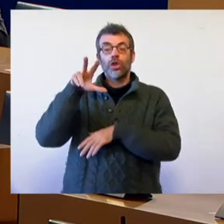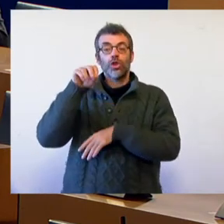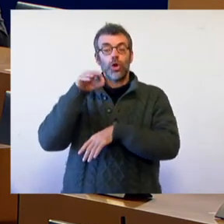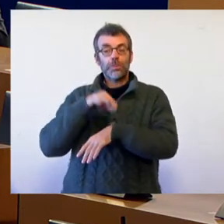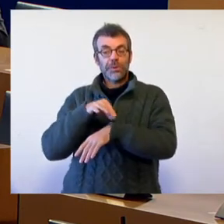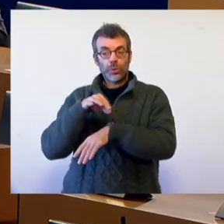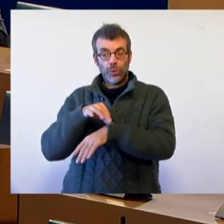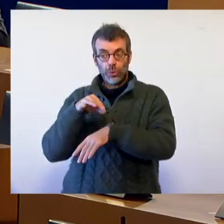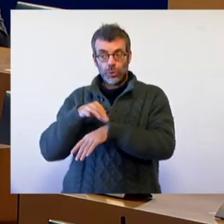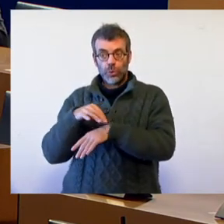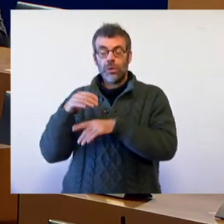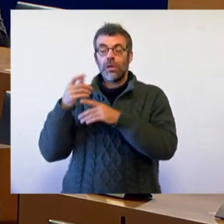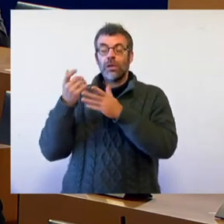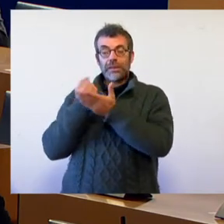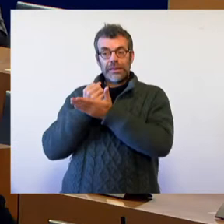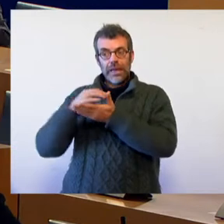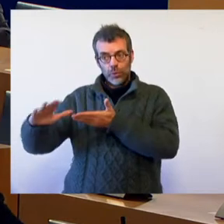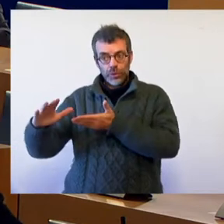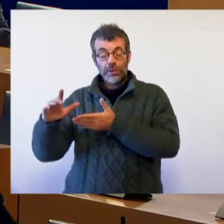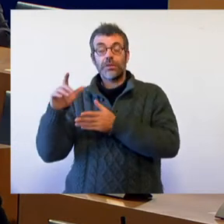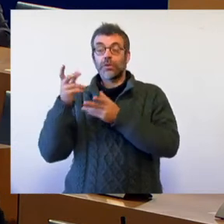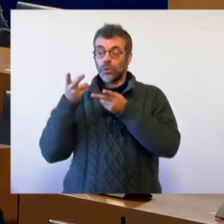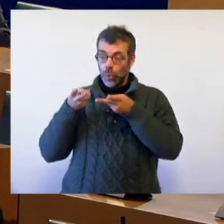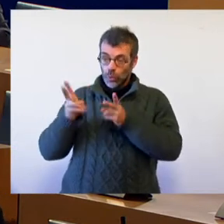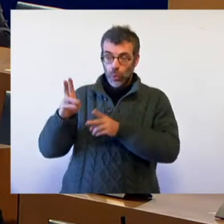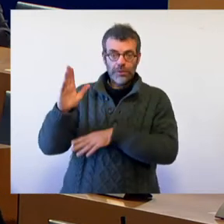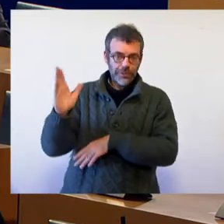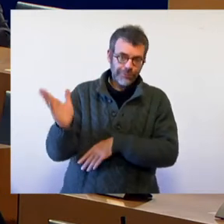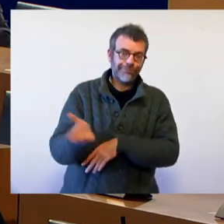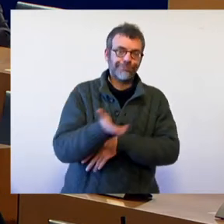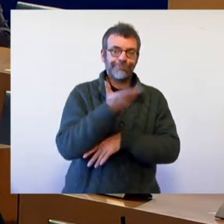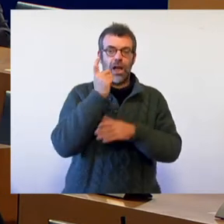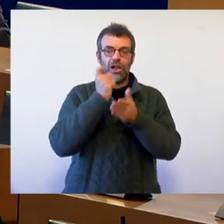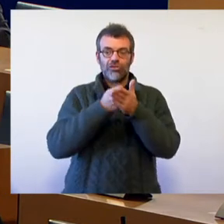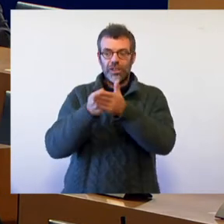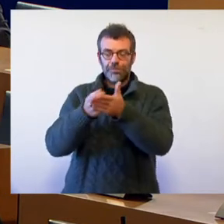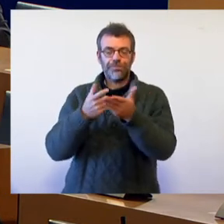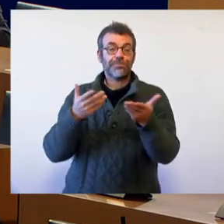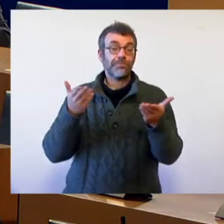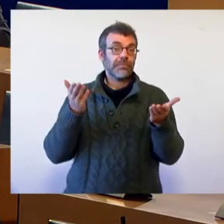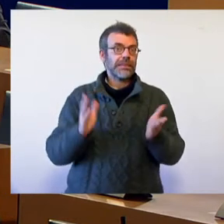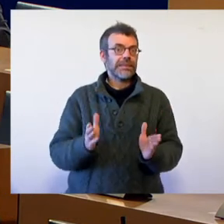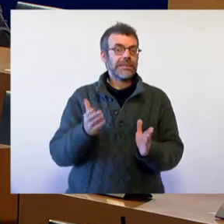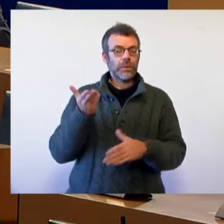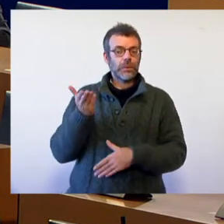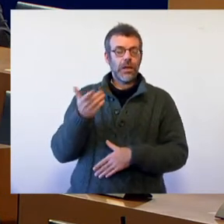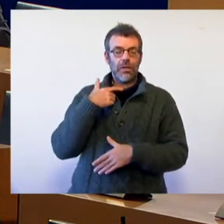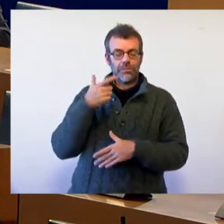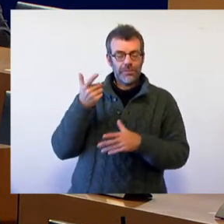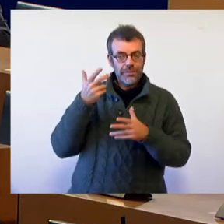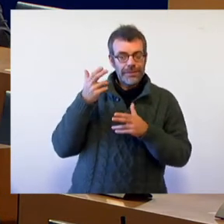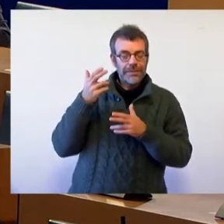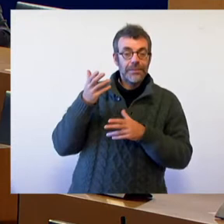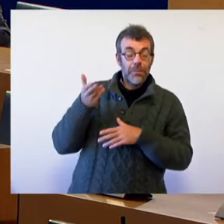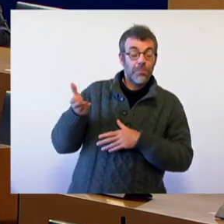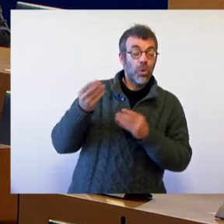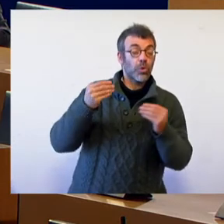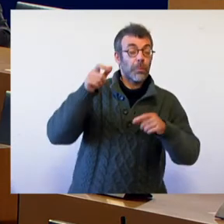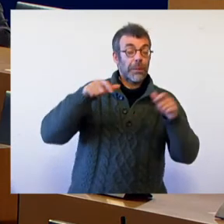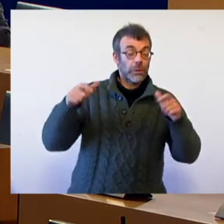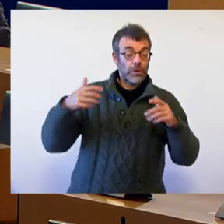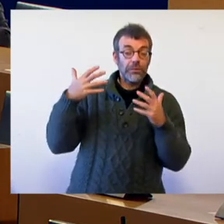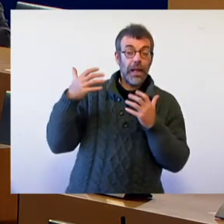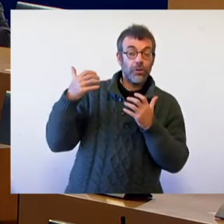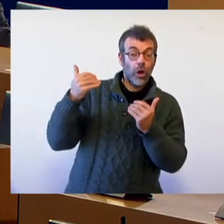faire leurs achats. C'est une décision qui était très attendue. Je signale que ces zones très courte durée seront